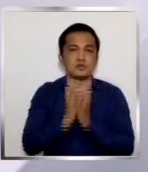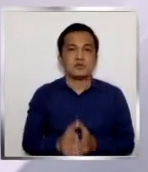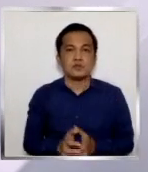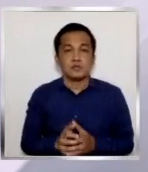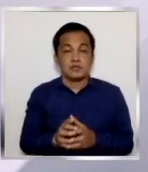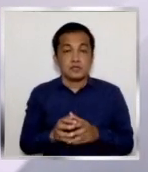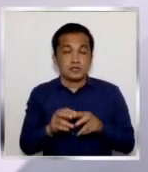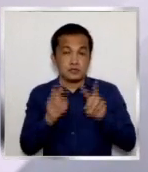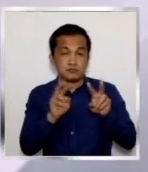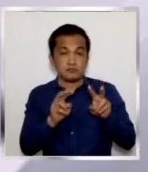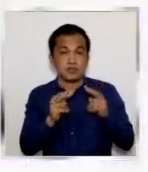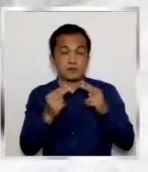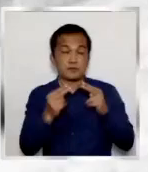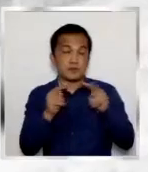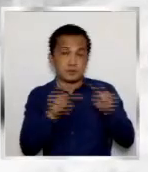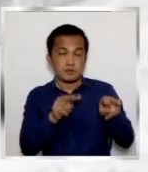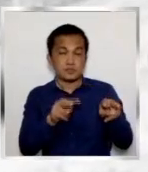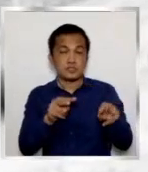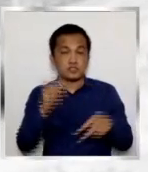John Consulta.